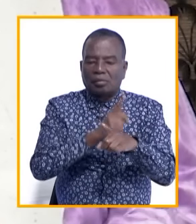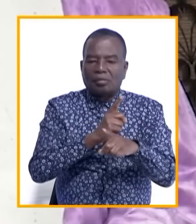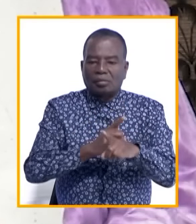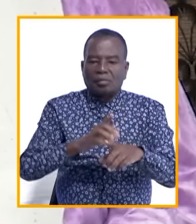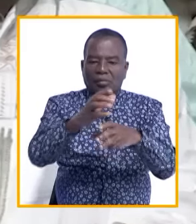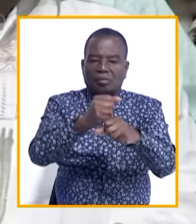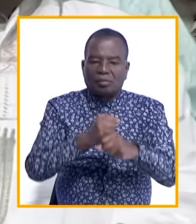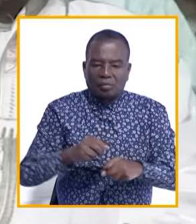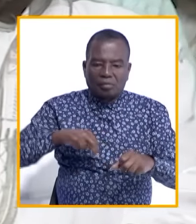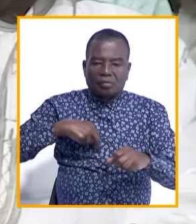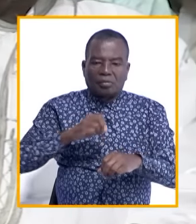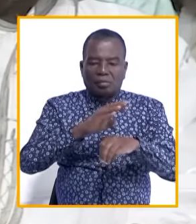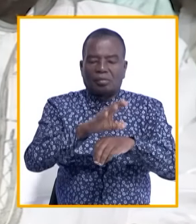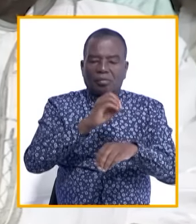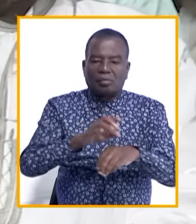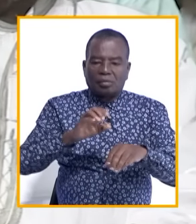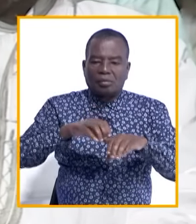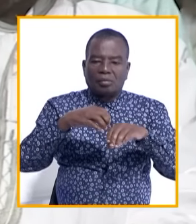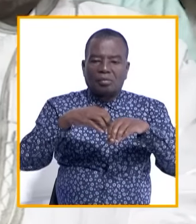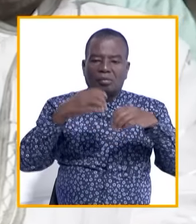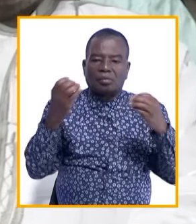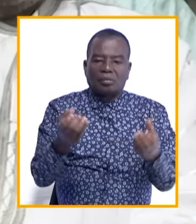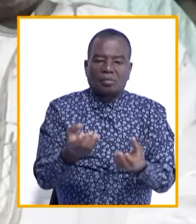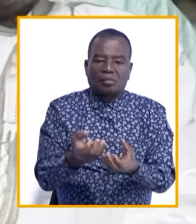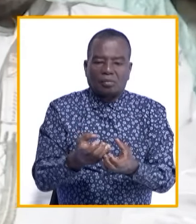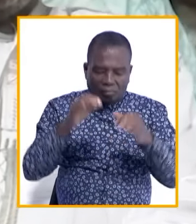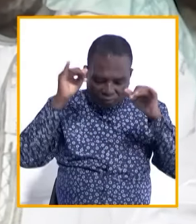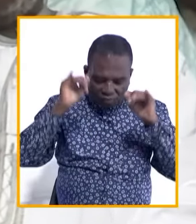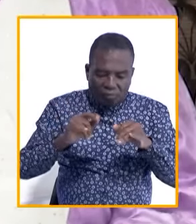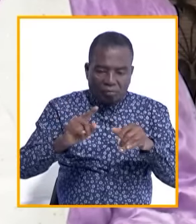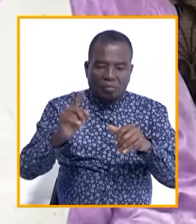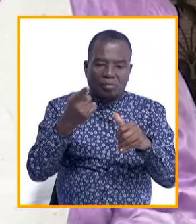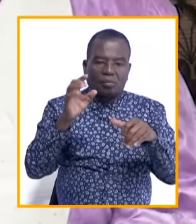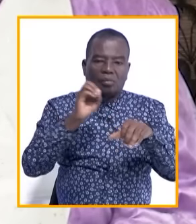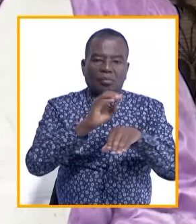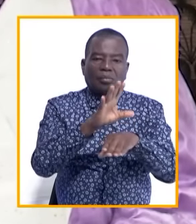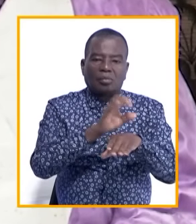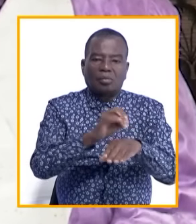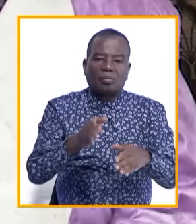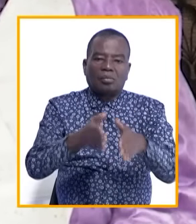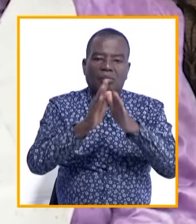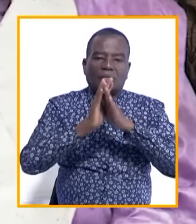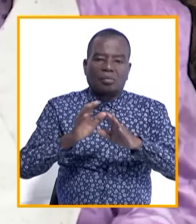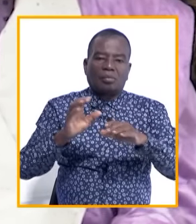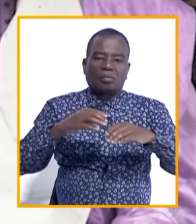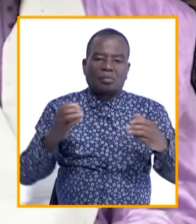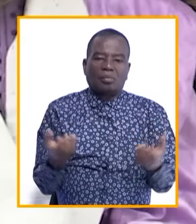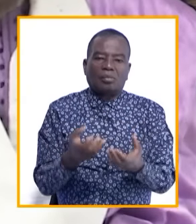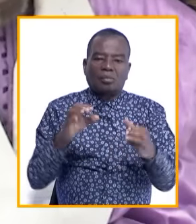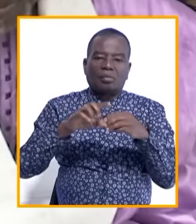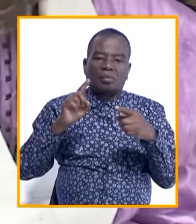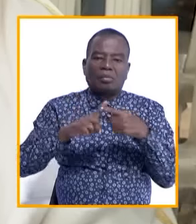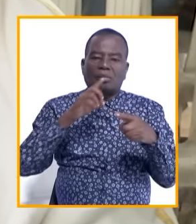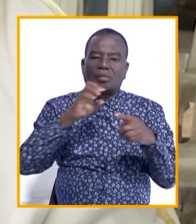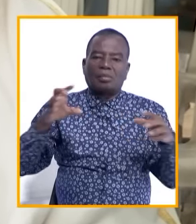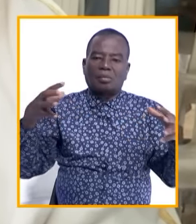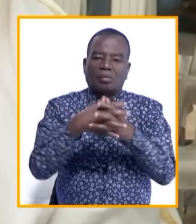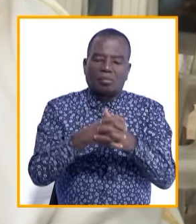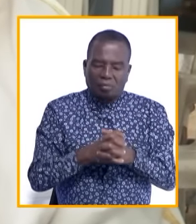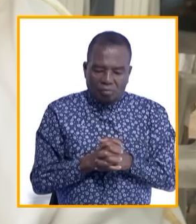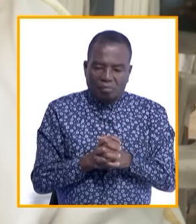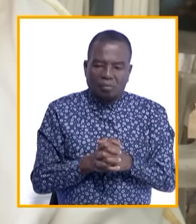avons aussi donné des conseils à la communauté musulmane. Le premier conseil que nous avons donné, c'est d'exhorter